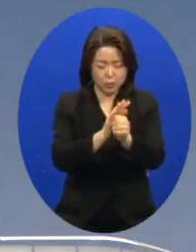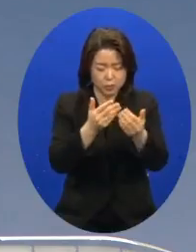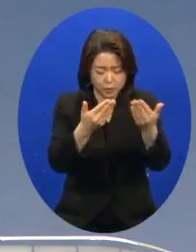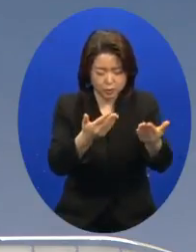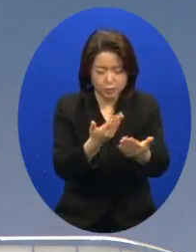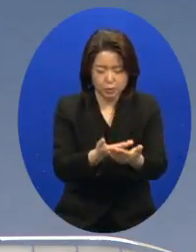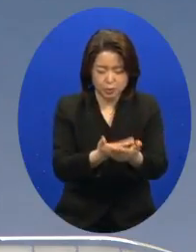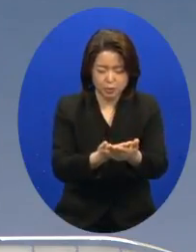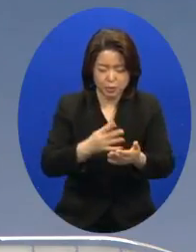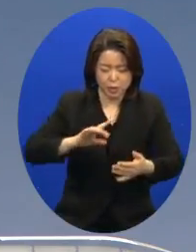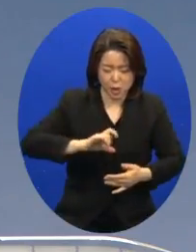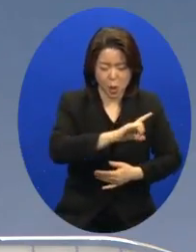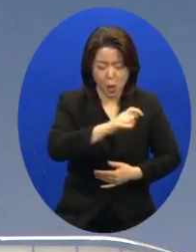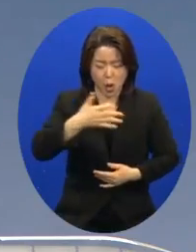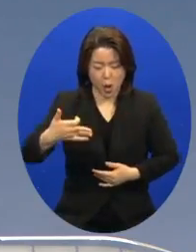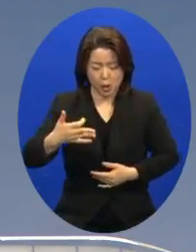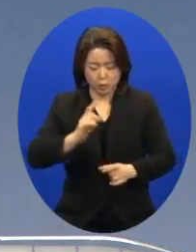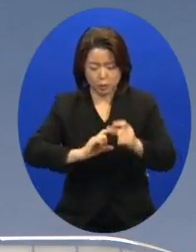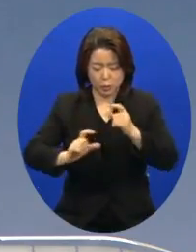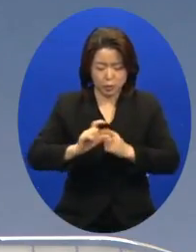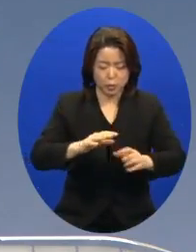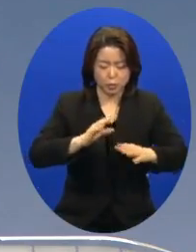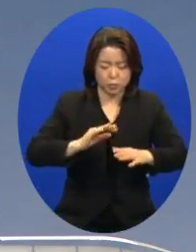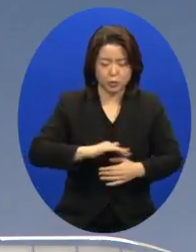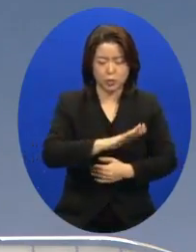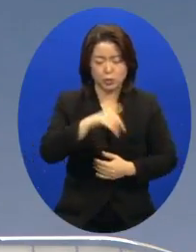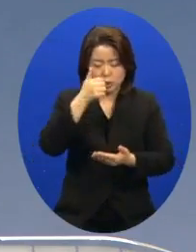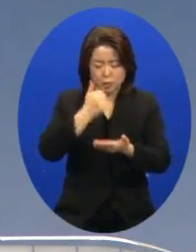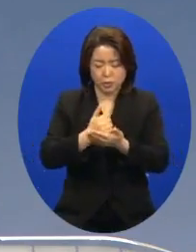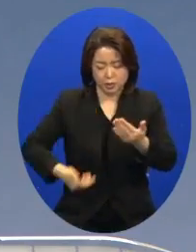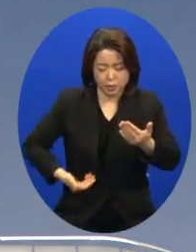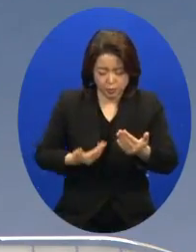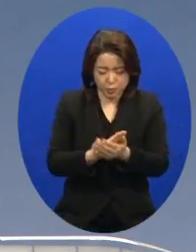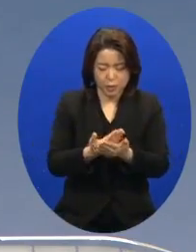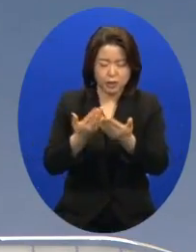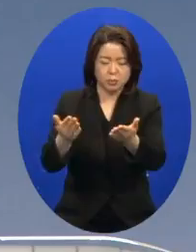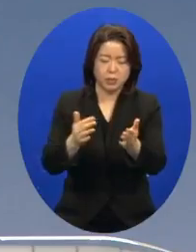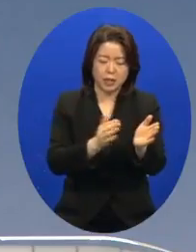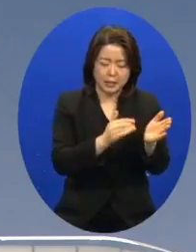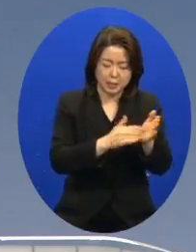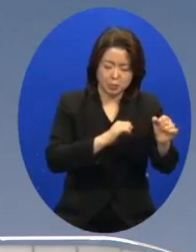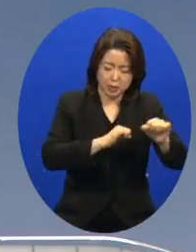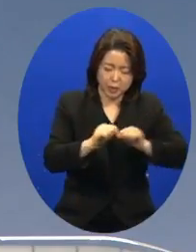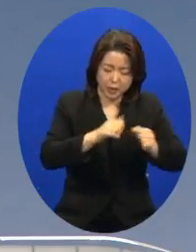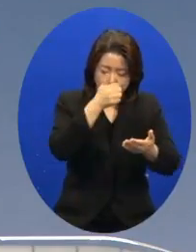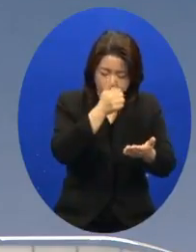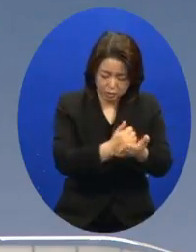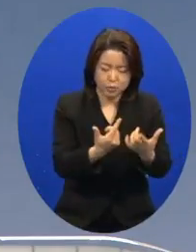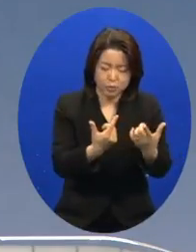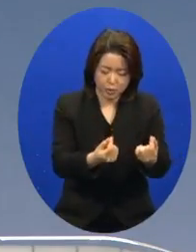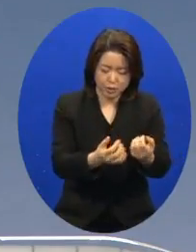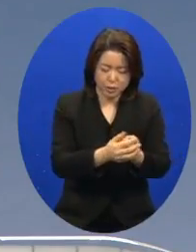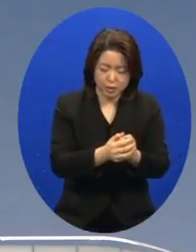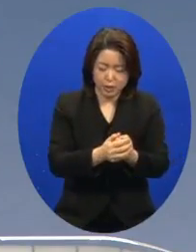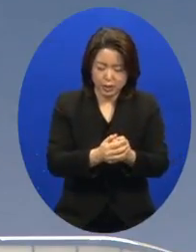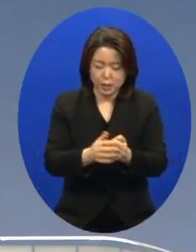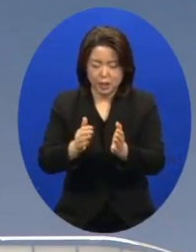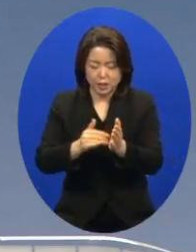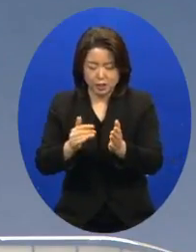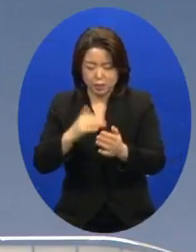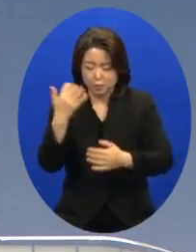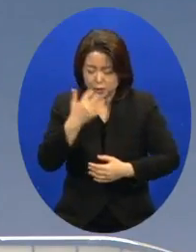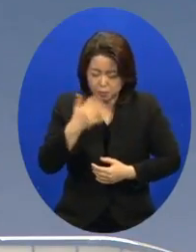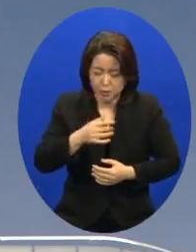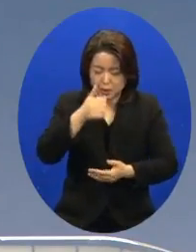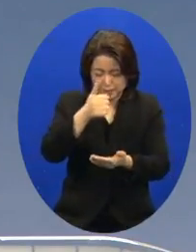코로나 7 아이를 쓰 보다 더 무서운 우리의 죄를 회개합니다 은밀하게 지어질 어떤 죄 들 음 및 음란